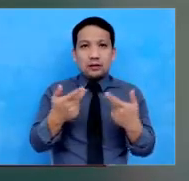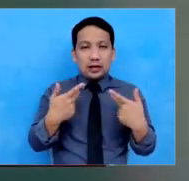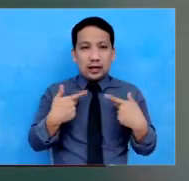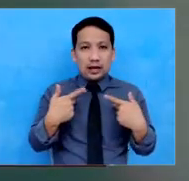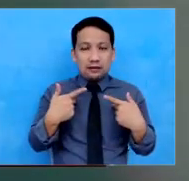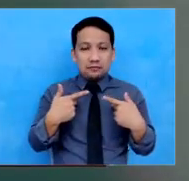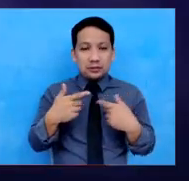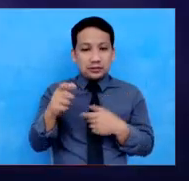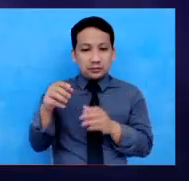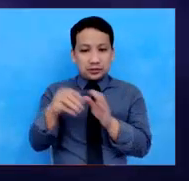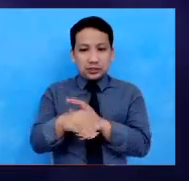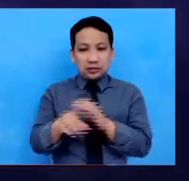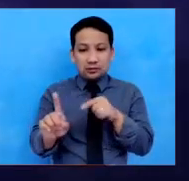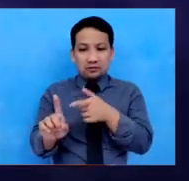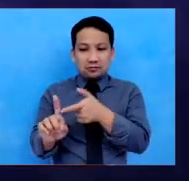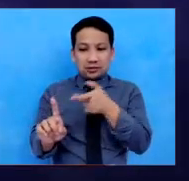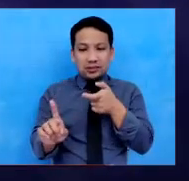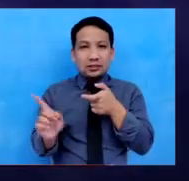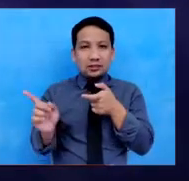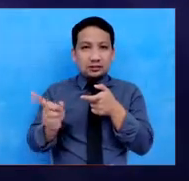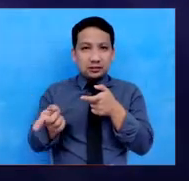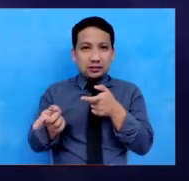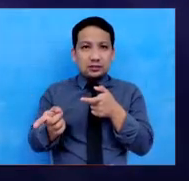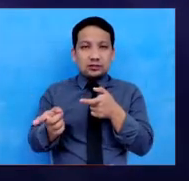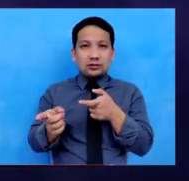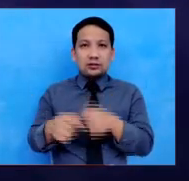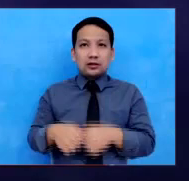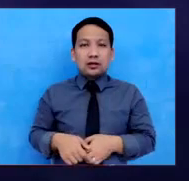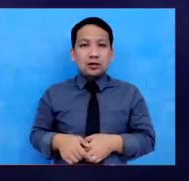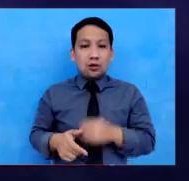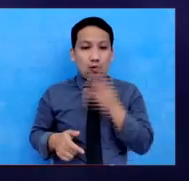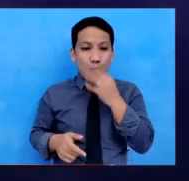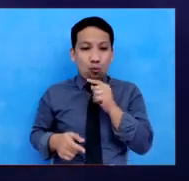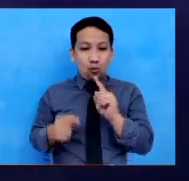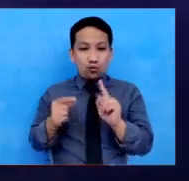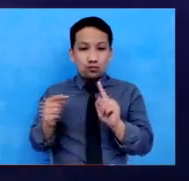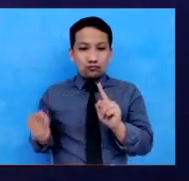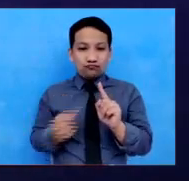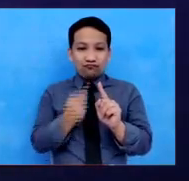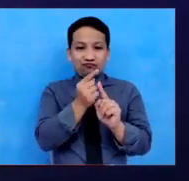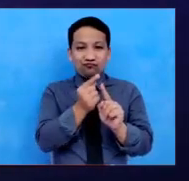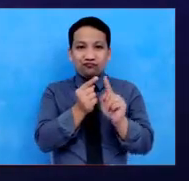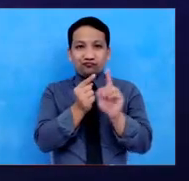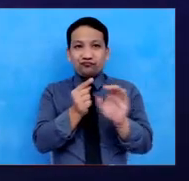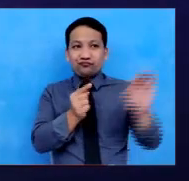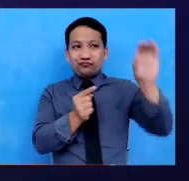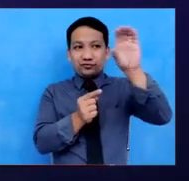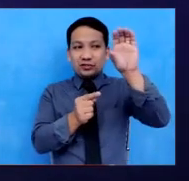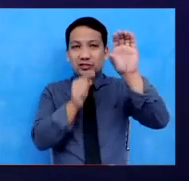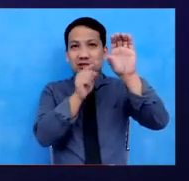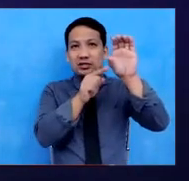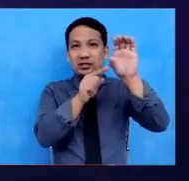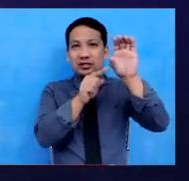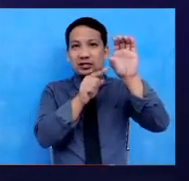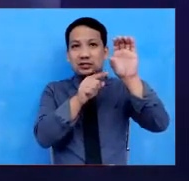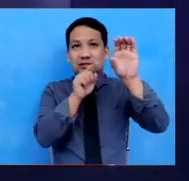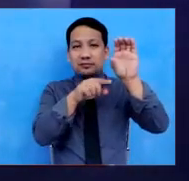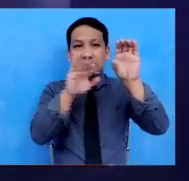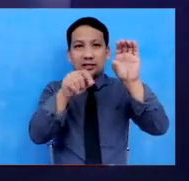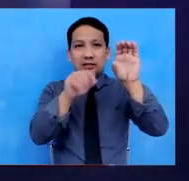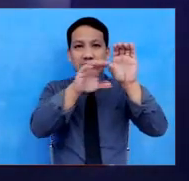Villamor. Base sa investigasyon, si Bantag pa rin ang mastermind nito. Inutusan niya ulit si Zulueta na nagpatulong naman kay